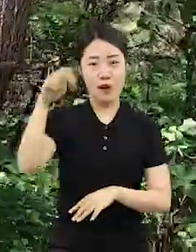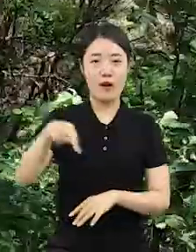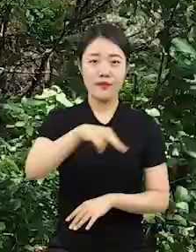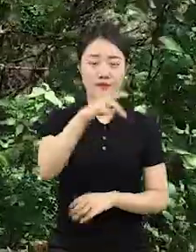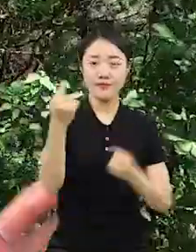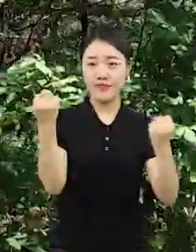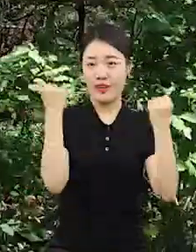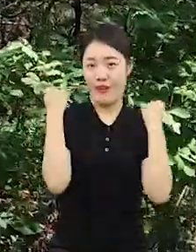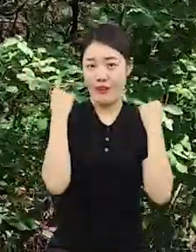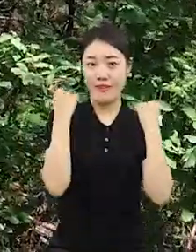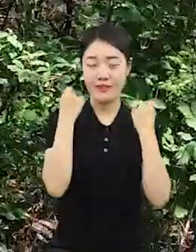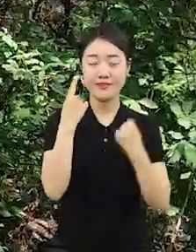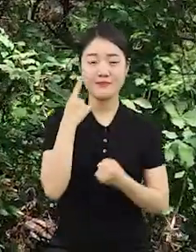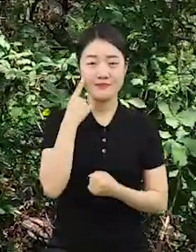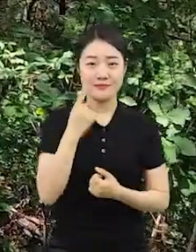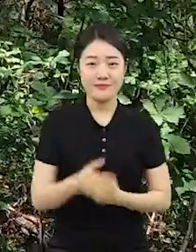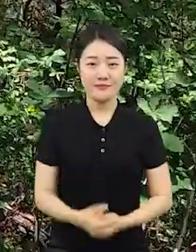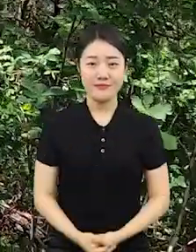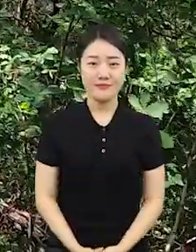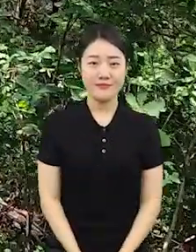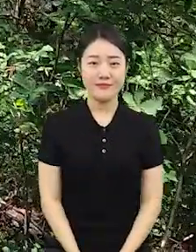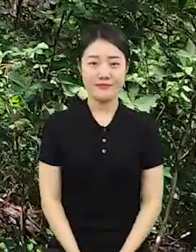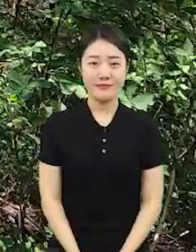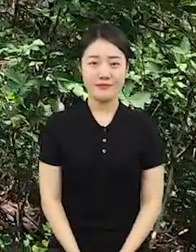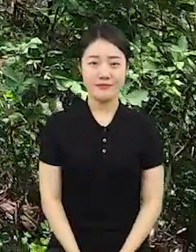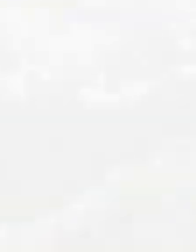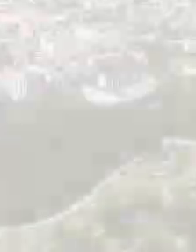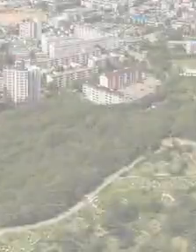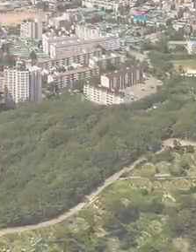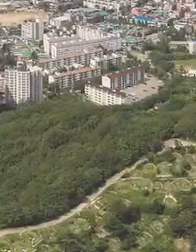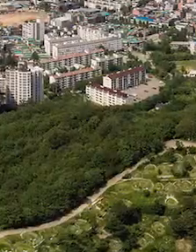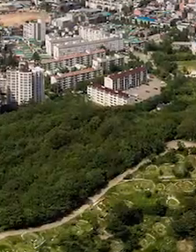걸어보며 건강 챙기시는 건 어떨까요?